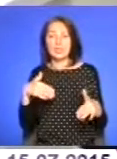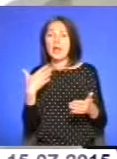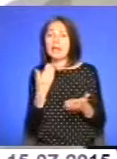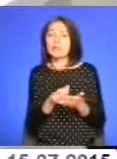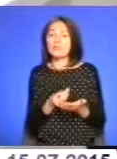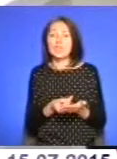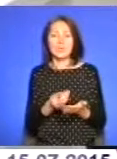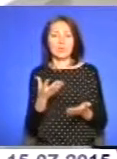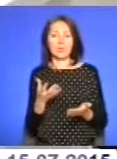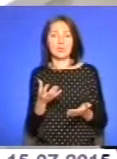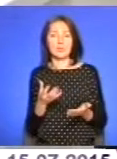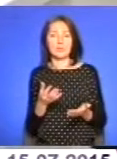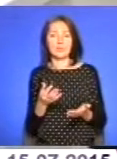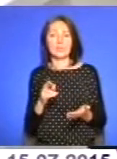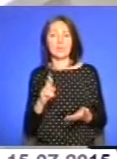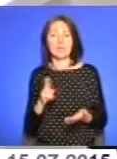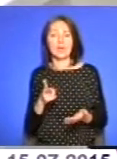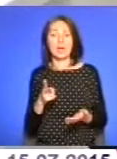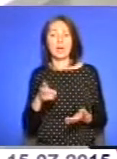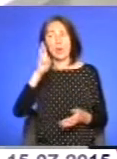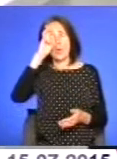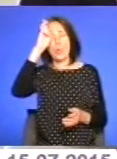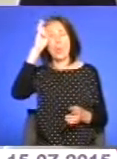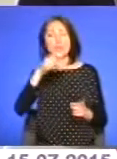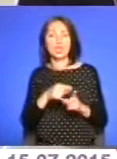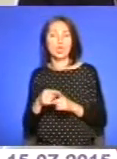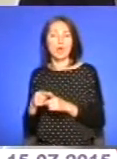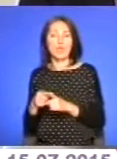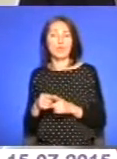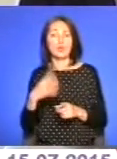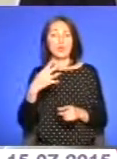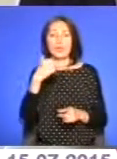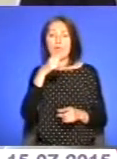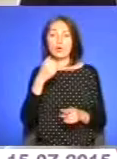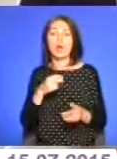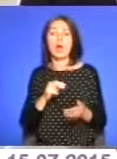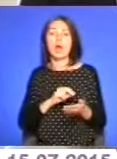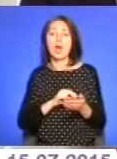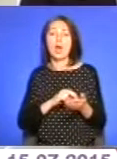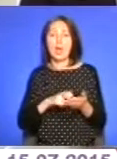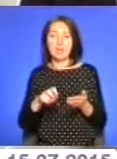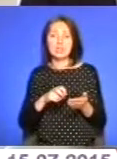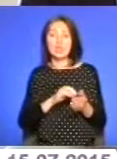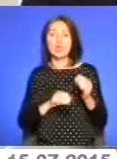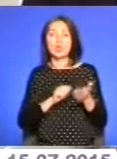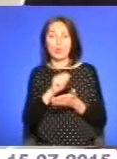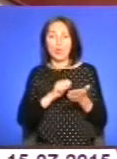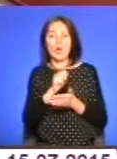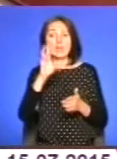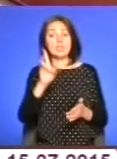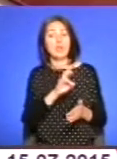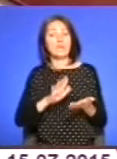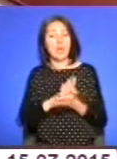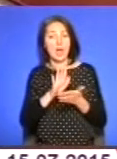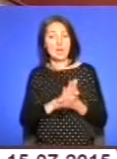своєї цінності як Боже Слово. У 40-х роках послання друкували в церковних газетах. Пастирі після